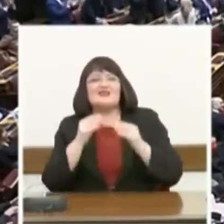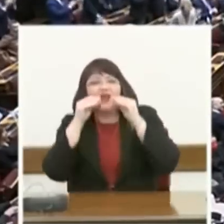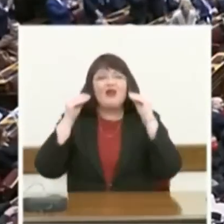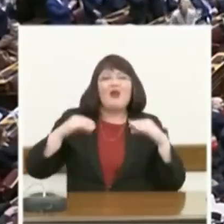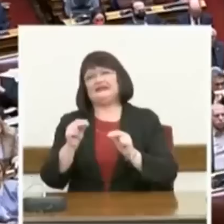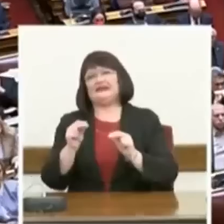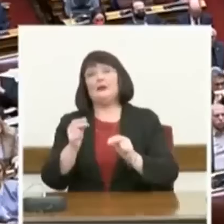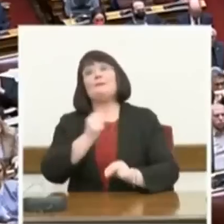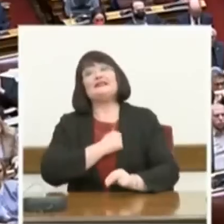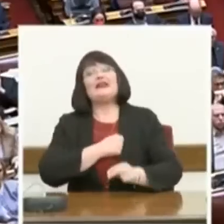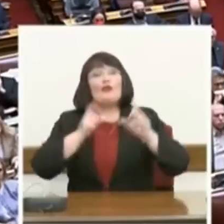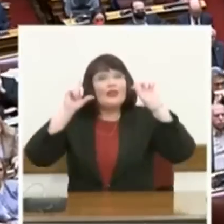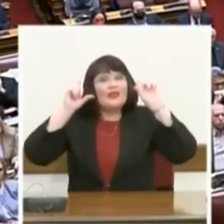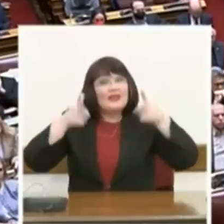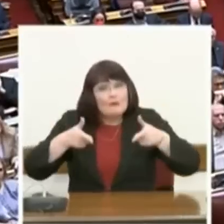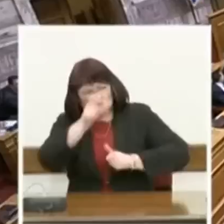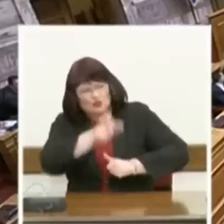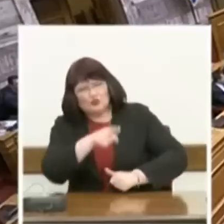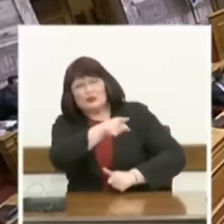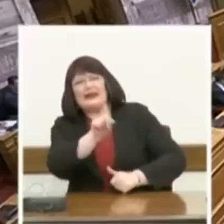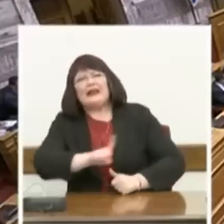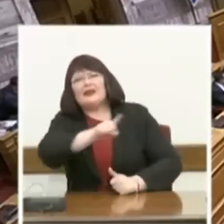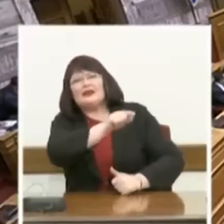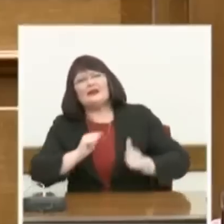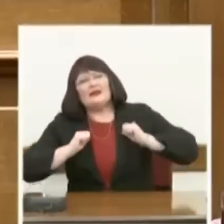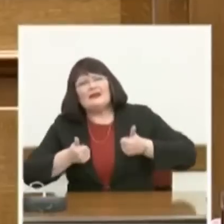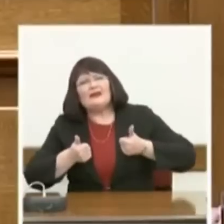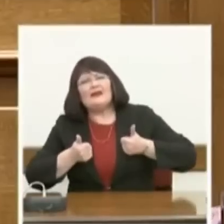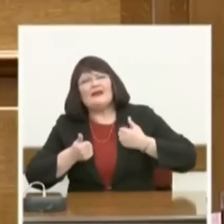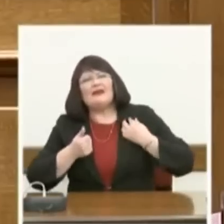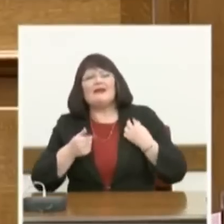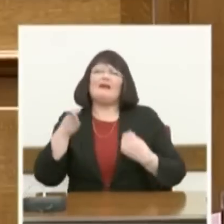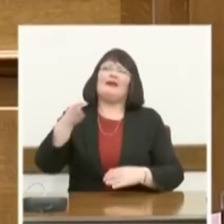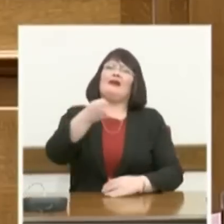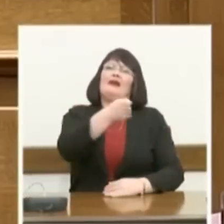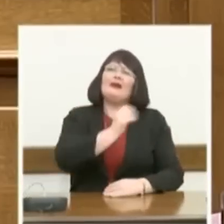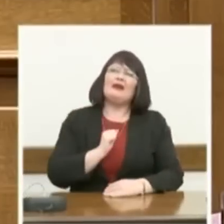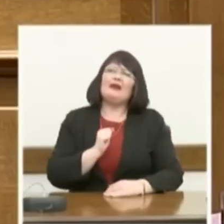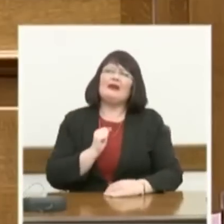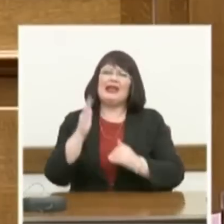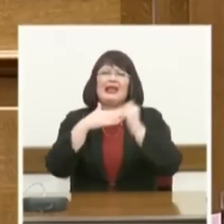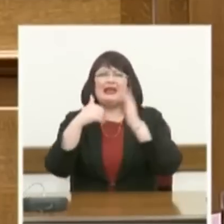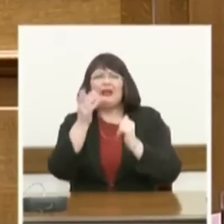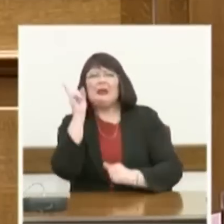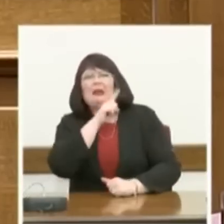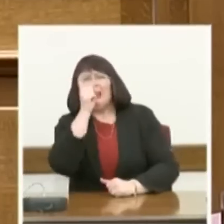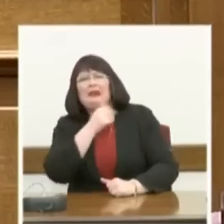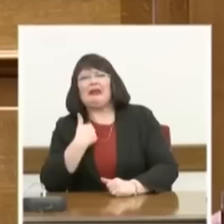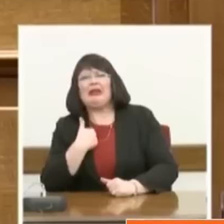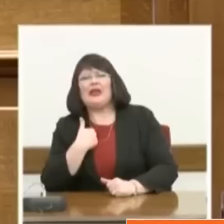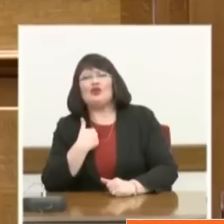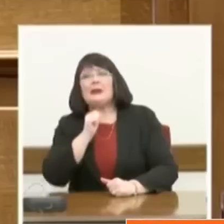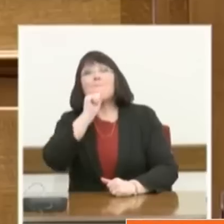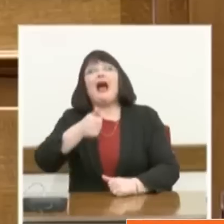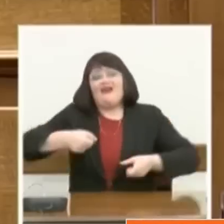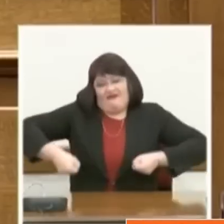μπήκε στην αίθουσα. Τολμάτε εσείς να περιφέρετε στο δημόσιο βίο κατασκευές και ψεύδι για μαύρες σακούλες που